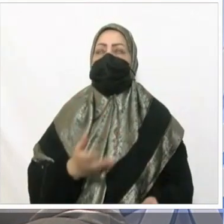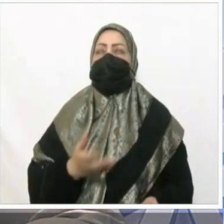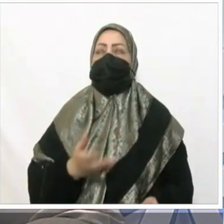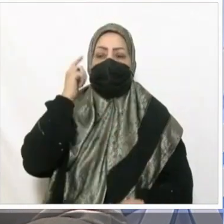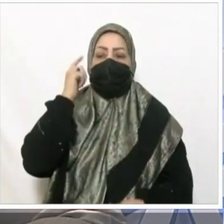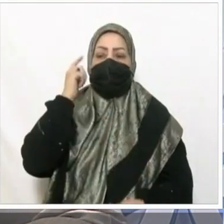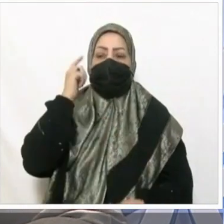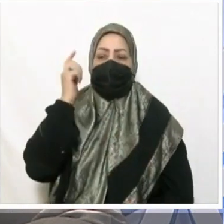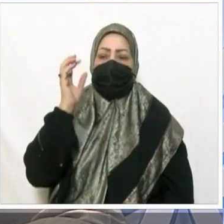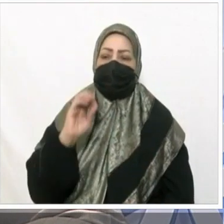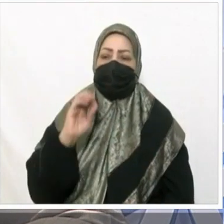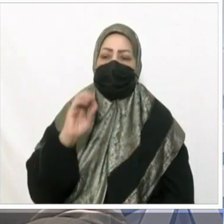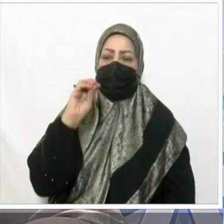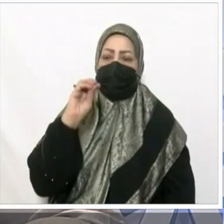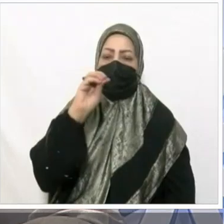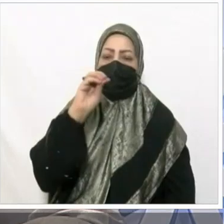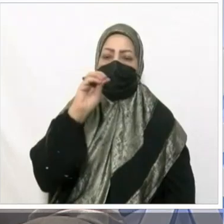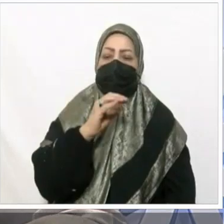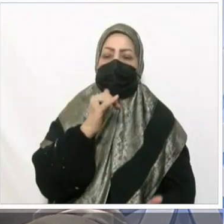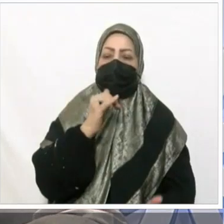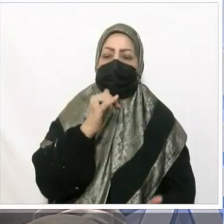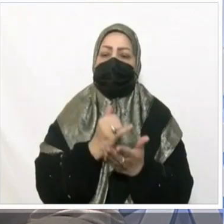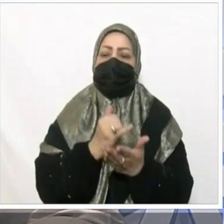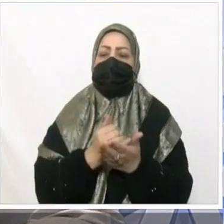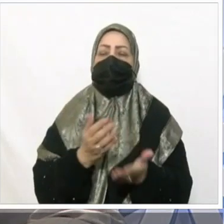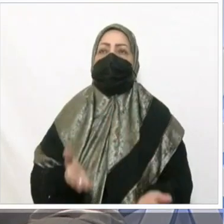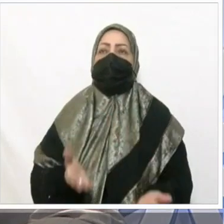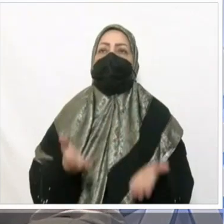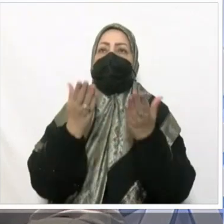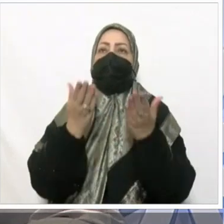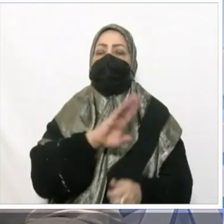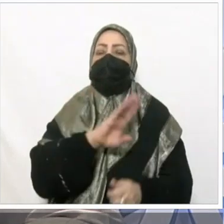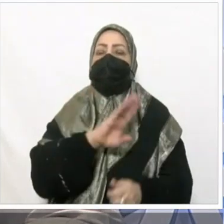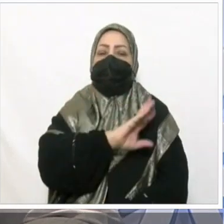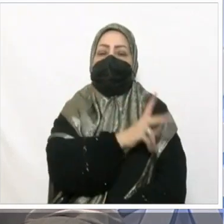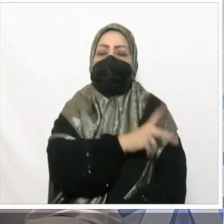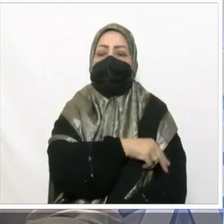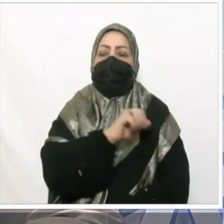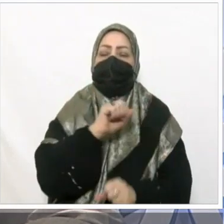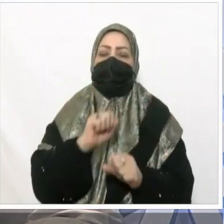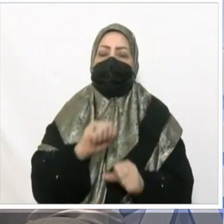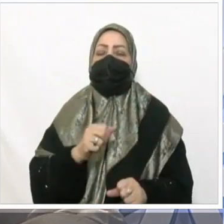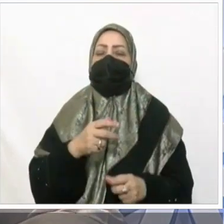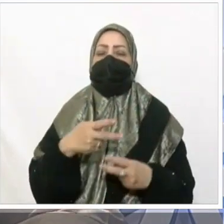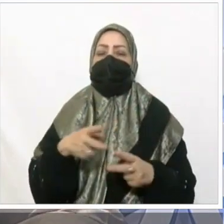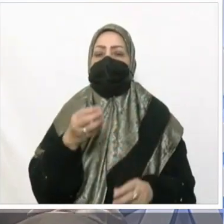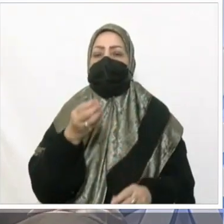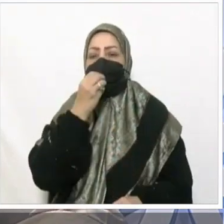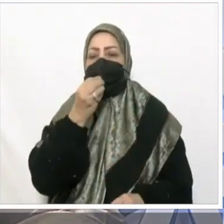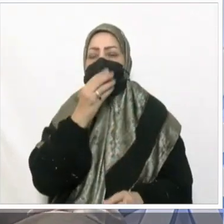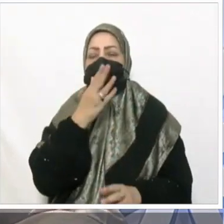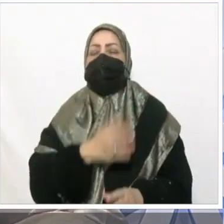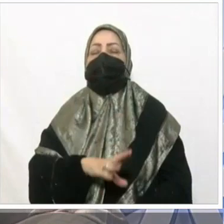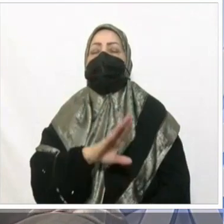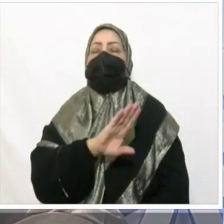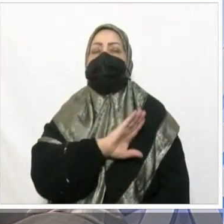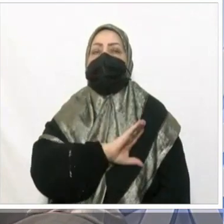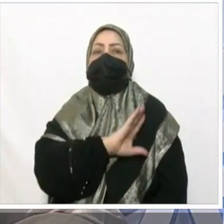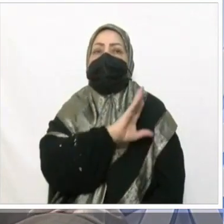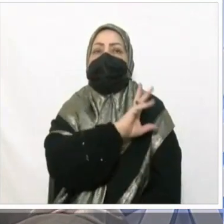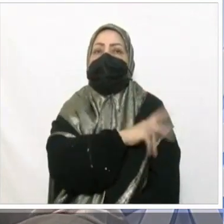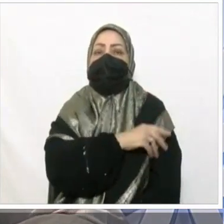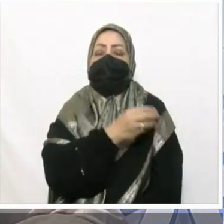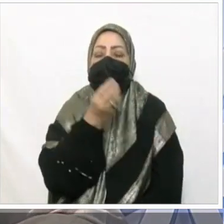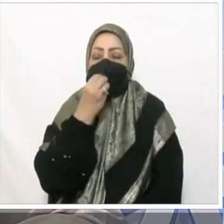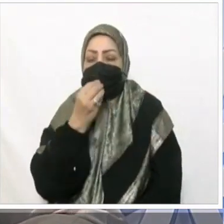لأهلنا في غزة وخاصة عند الإفطار، فالإنسان يعني الدعاء عند الإفطار هو من مواطن